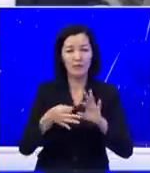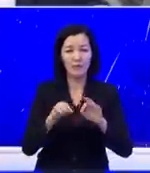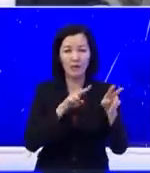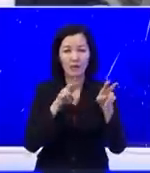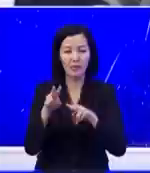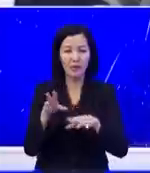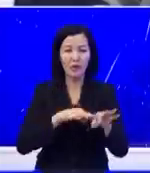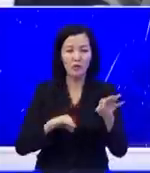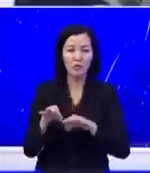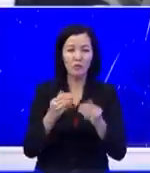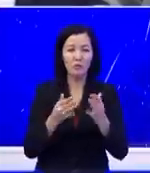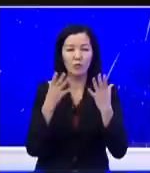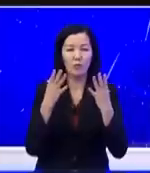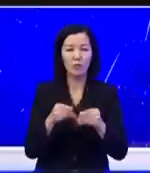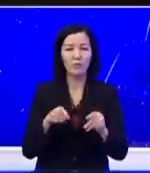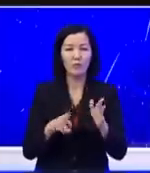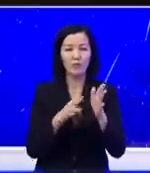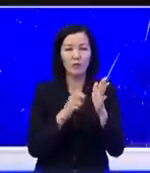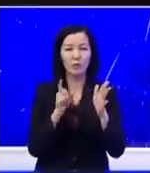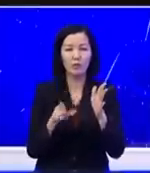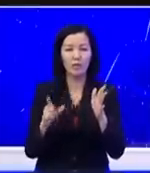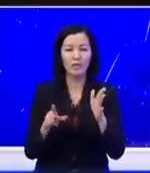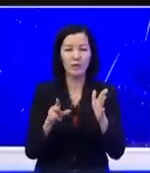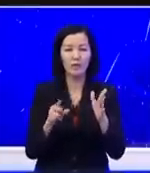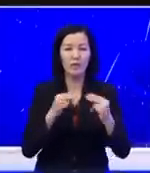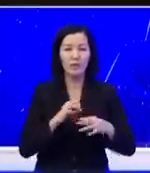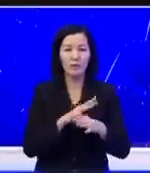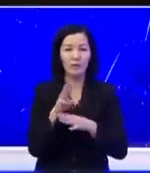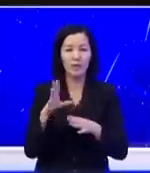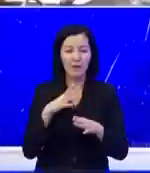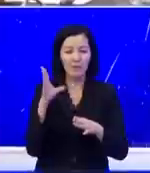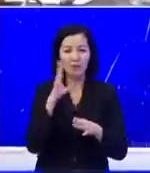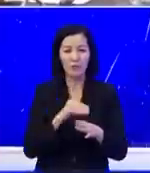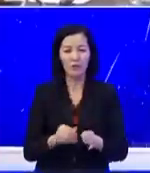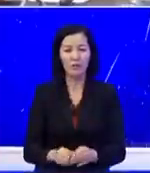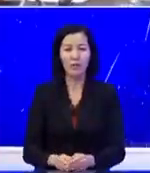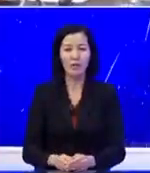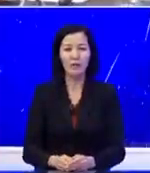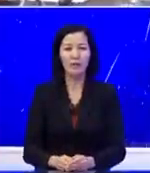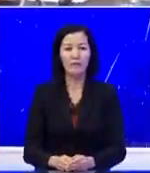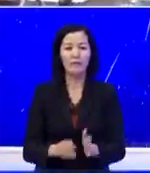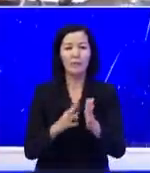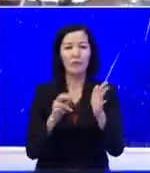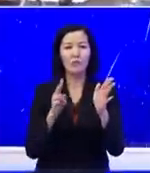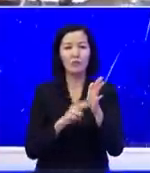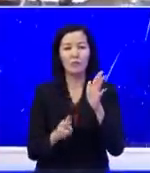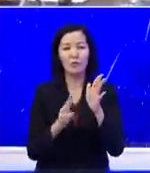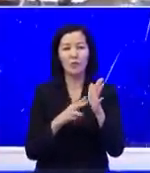жол картасымен бүгінге дейін 1700-ге жуық адам еңбекпен қамтылып үлгерді. 977